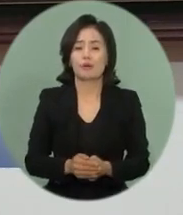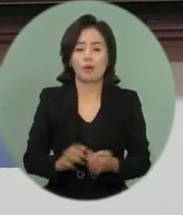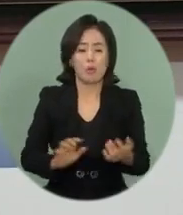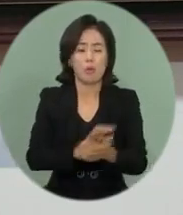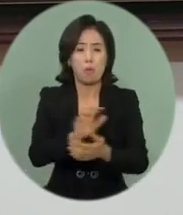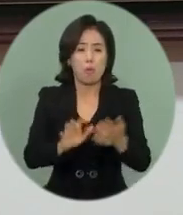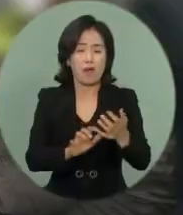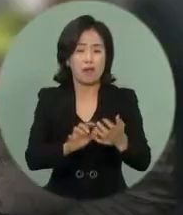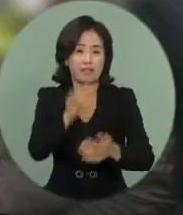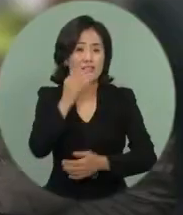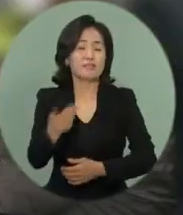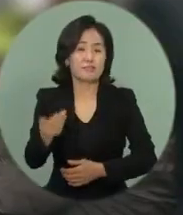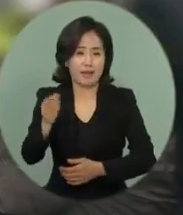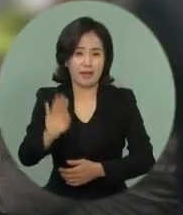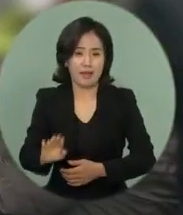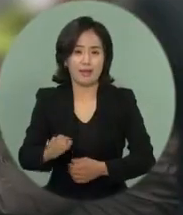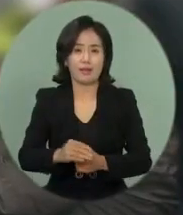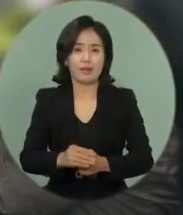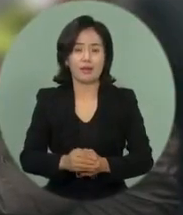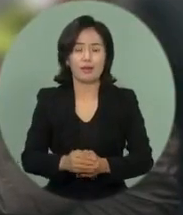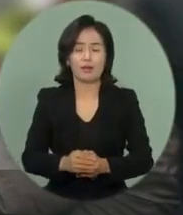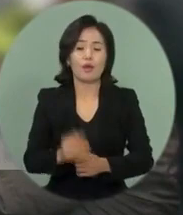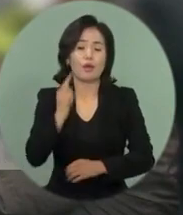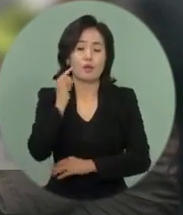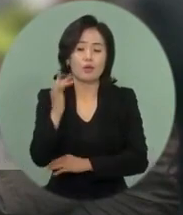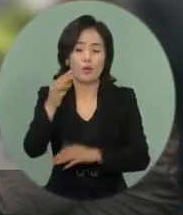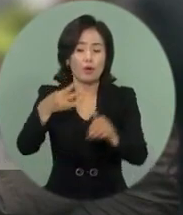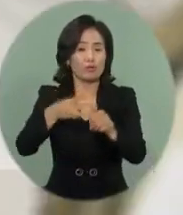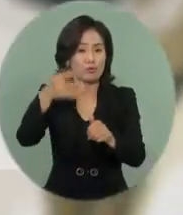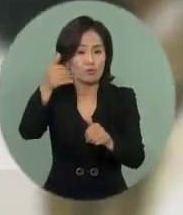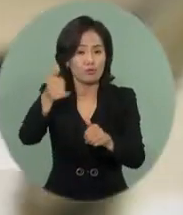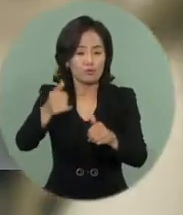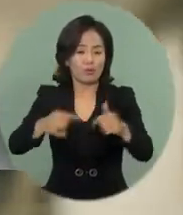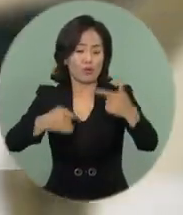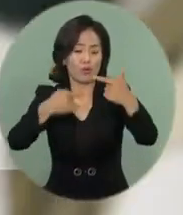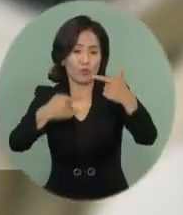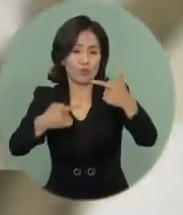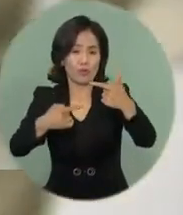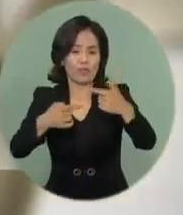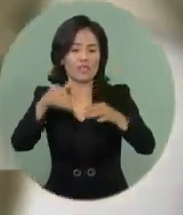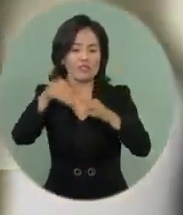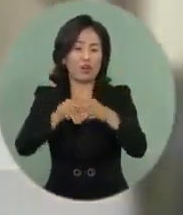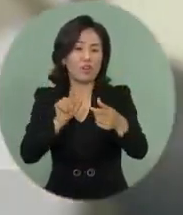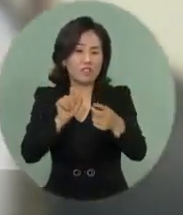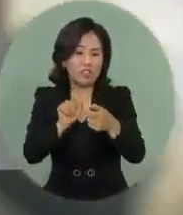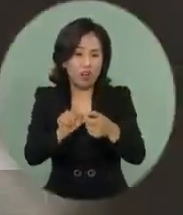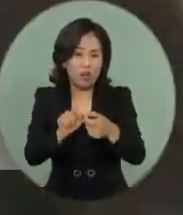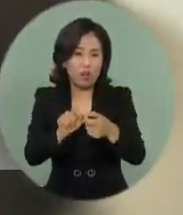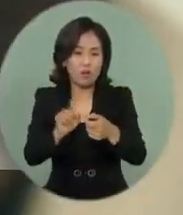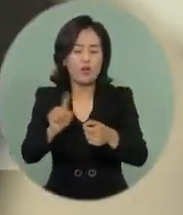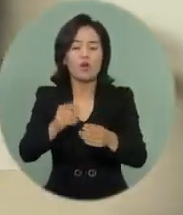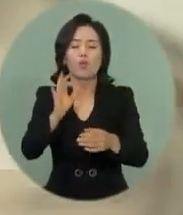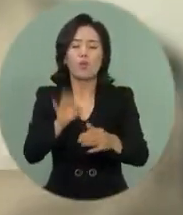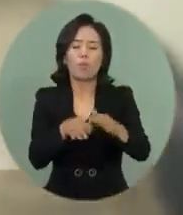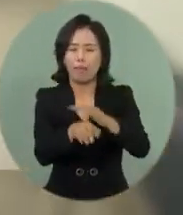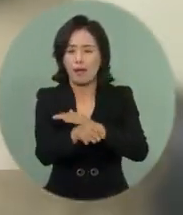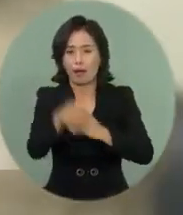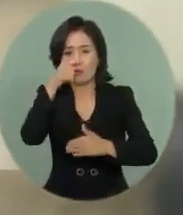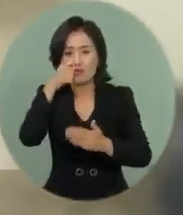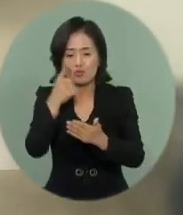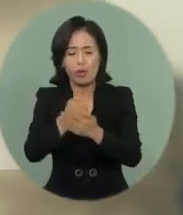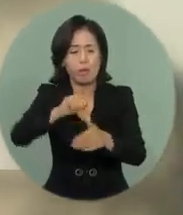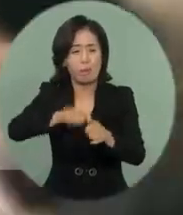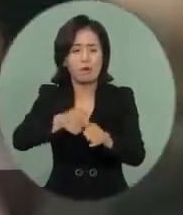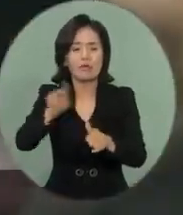혼란은 있지만 강종만 전 영광 군수도 6일 지방선거 직전 친인척에게 금품을 준 혐의로 기소돼